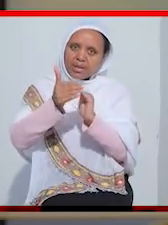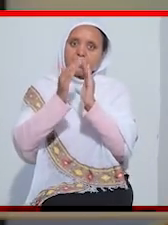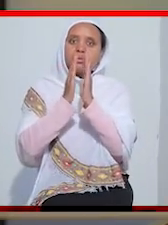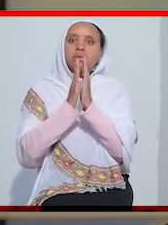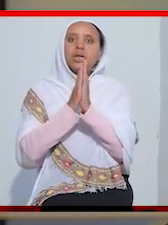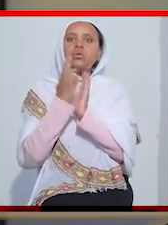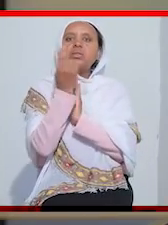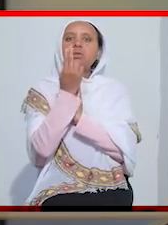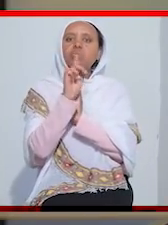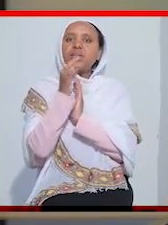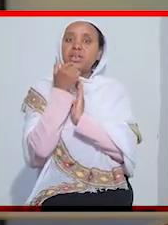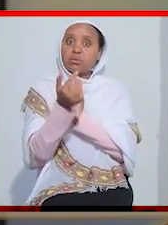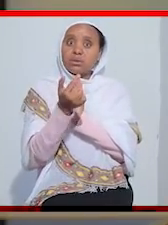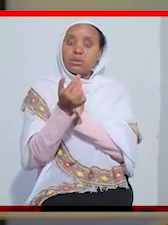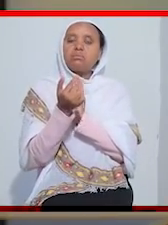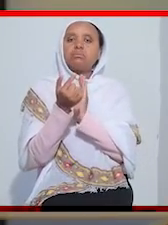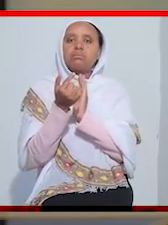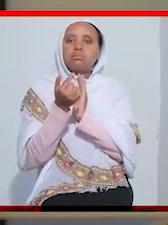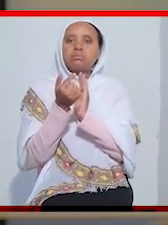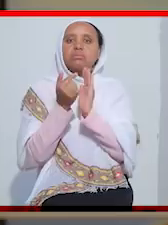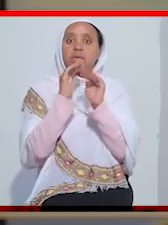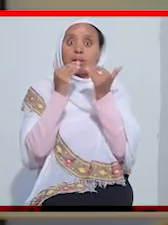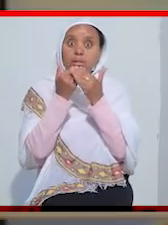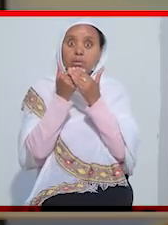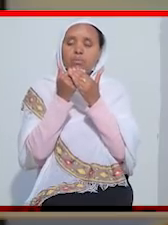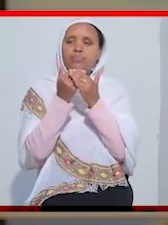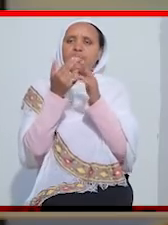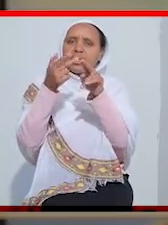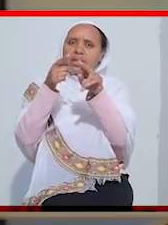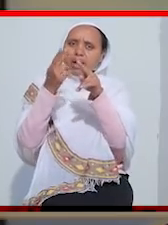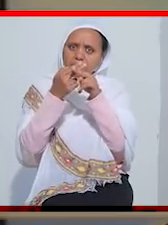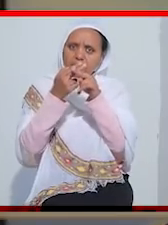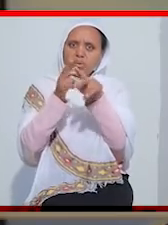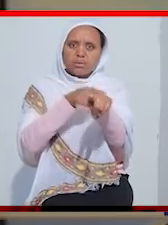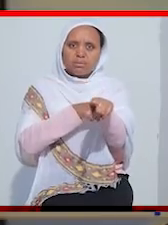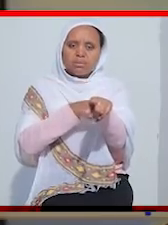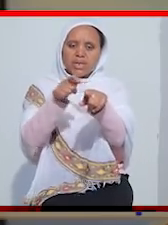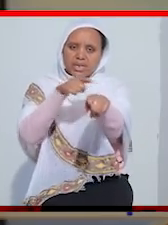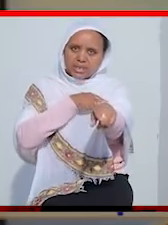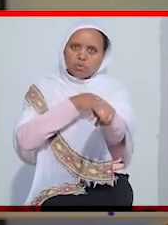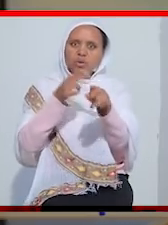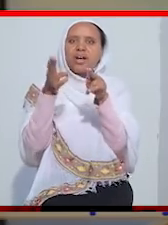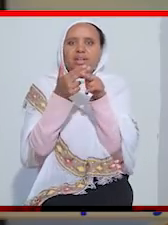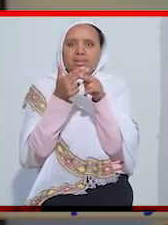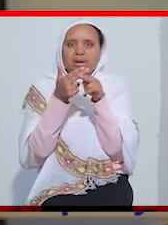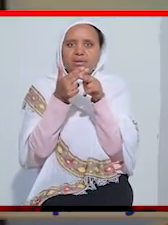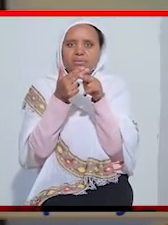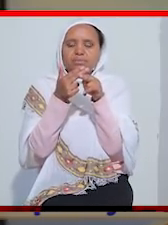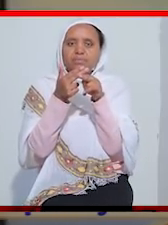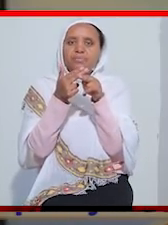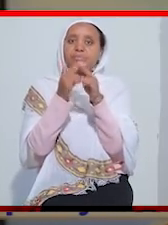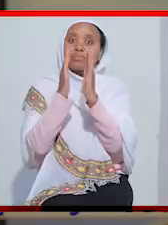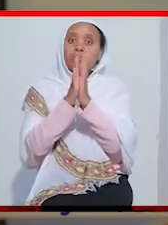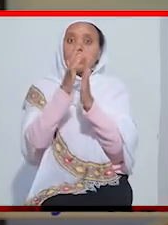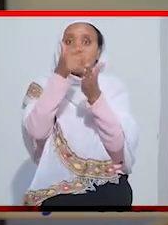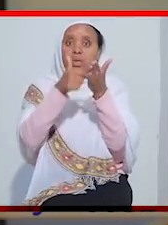እንጸልይ። በመቀጠል ጸሎት ጥቅሙ ምንድን ነው ስናጠናቀው፣ ጸሎት ያጠረውን ያስረዝማል፣ የረዘመውን